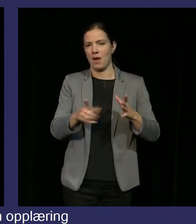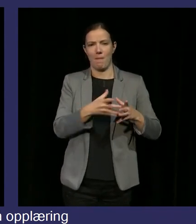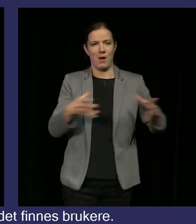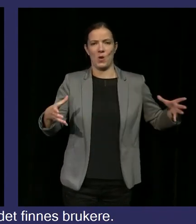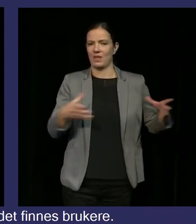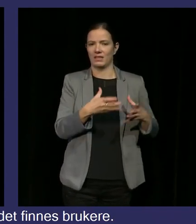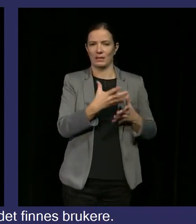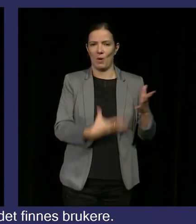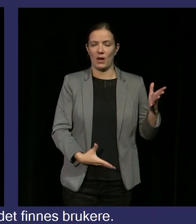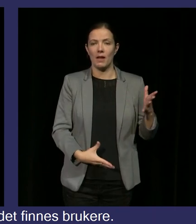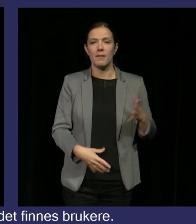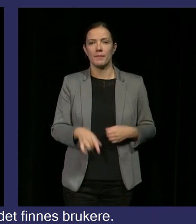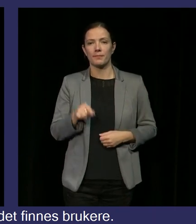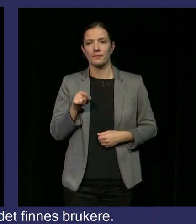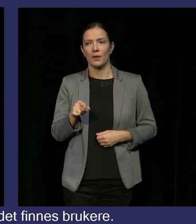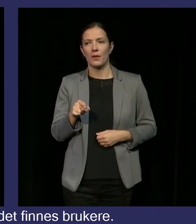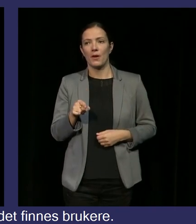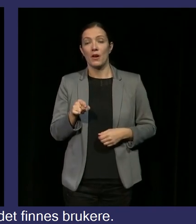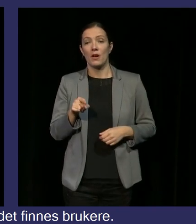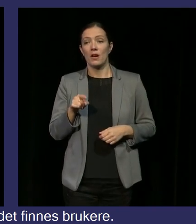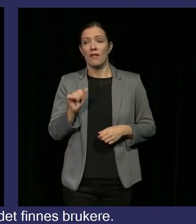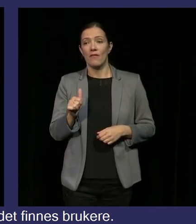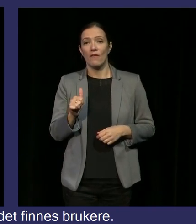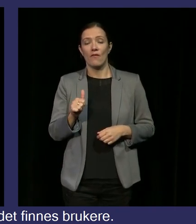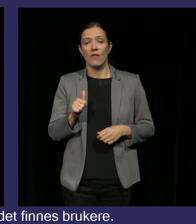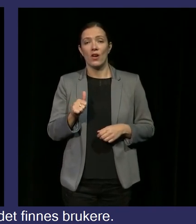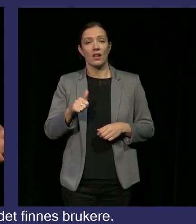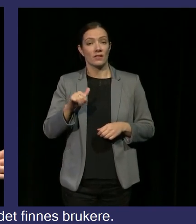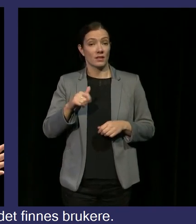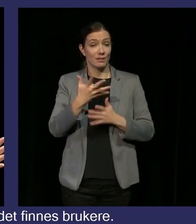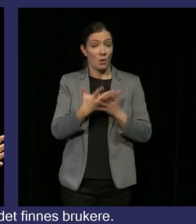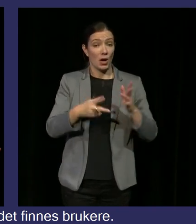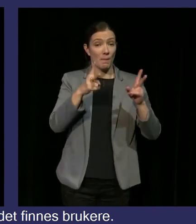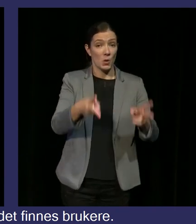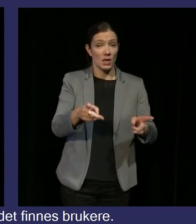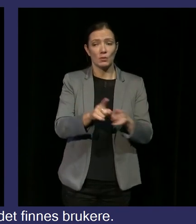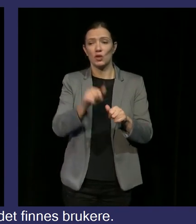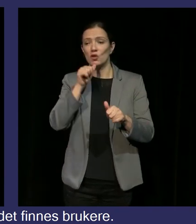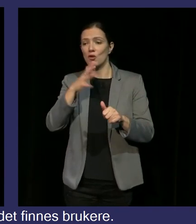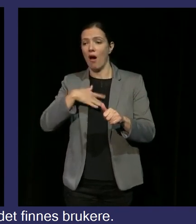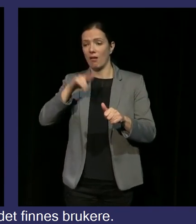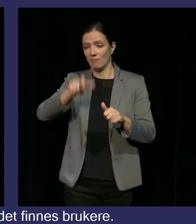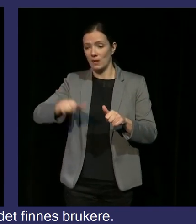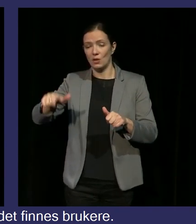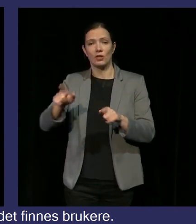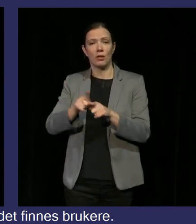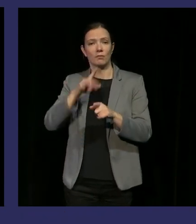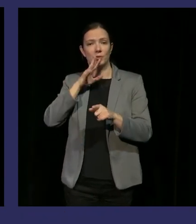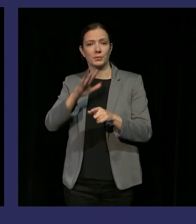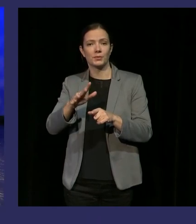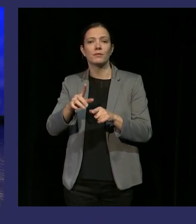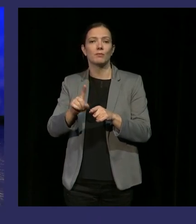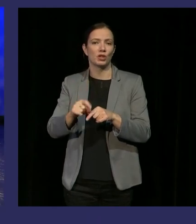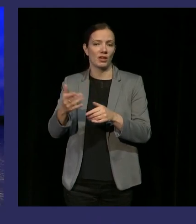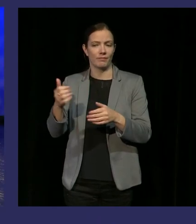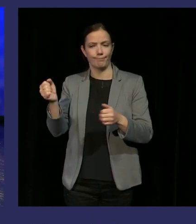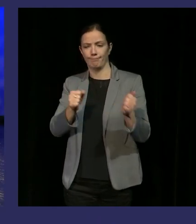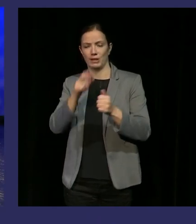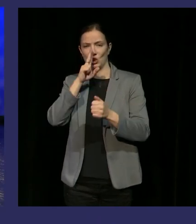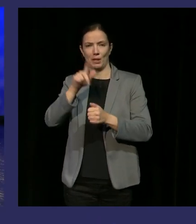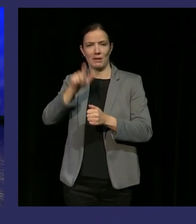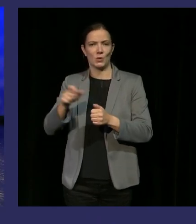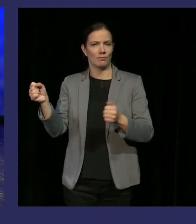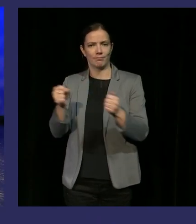majoritetsspråket. Så for at språk skal kunne brukes, så må det finnes brukere, og vi må få nye brukere hele tiden. Hmm.